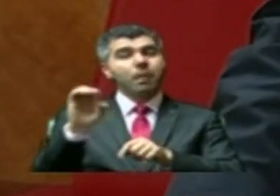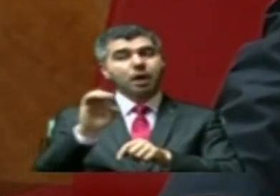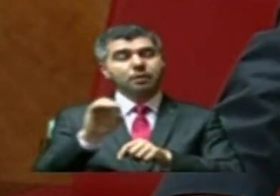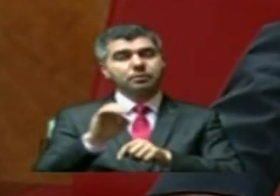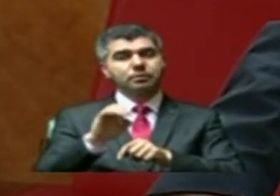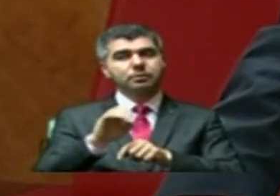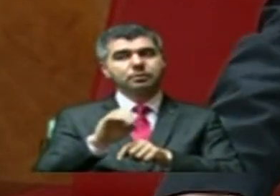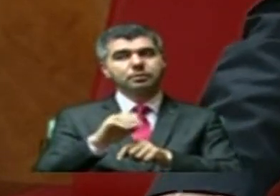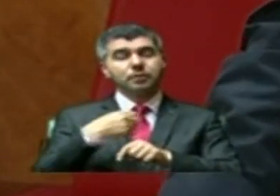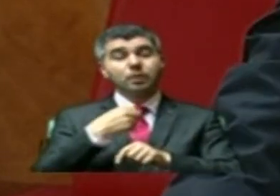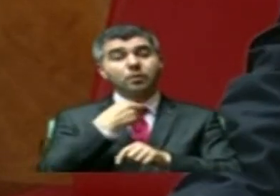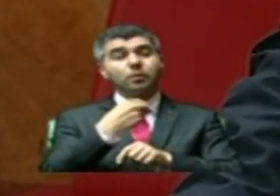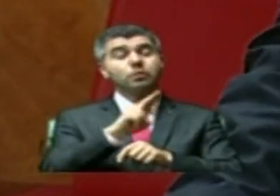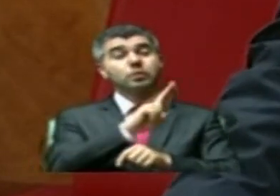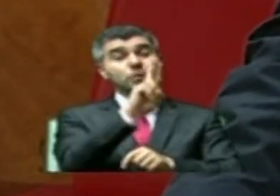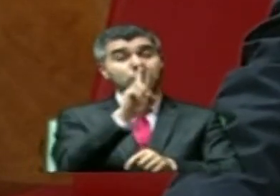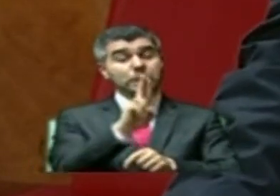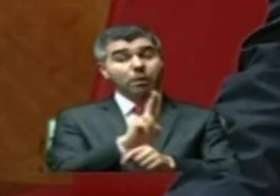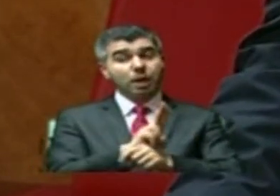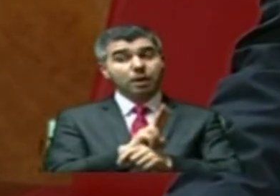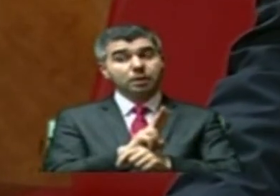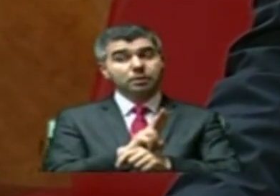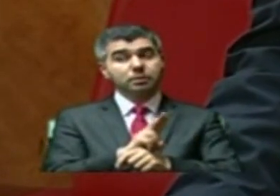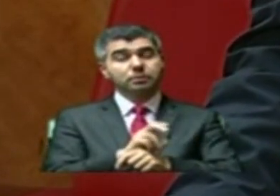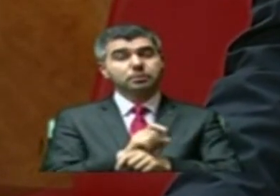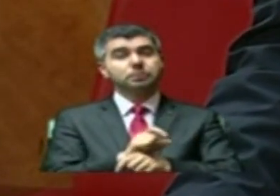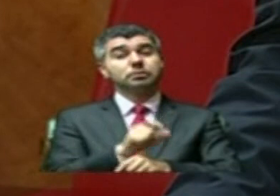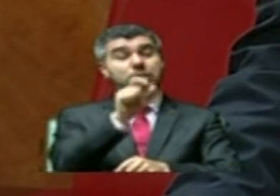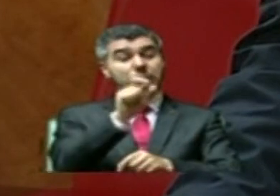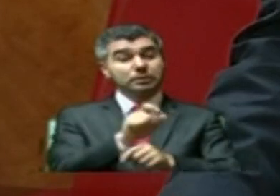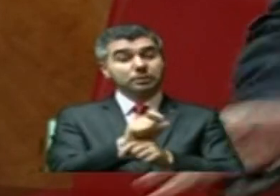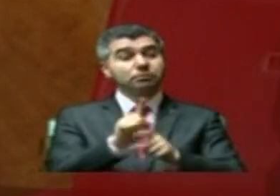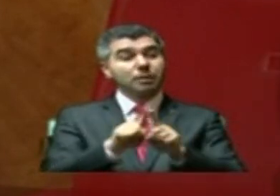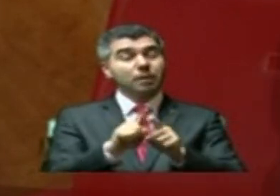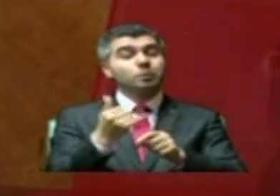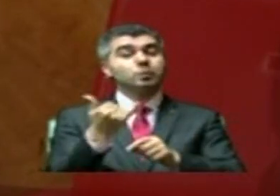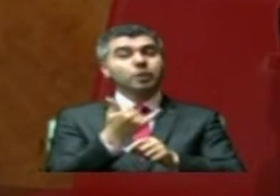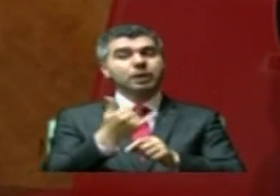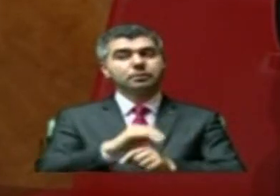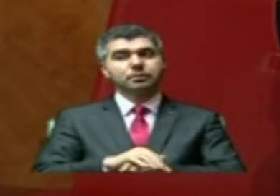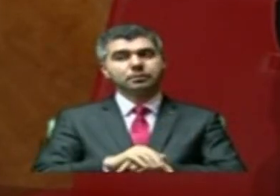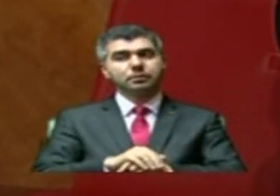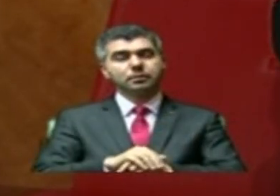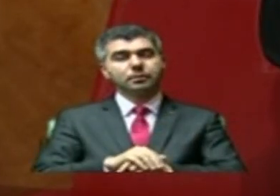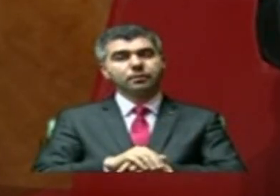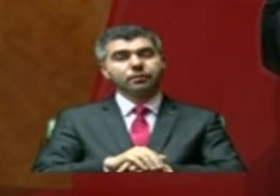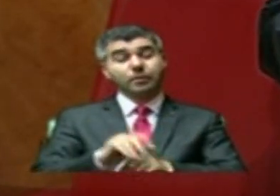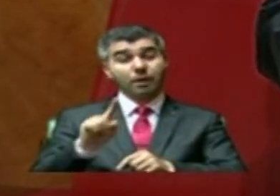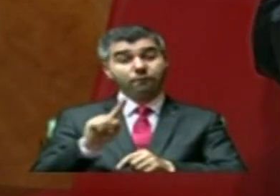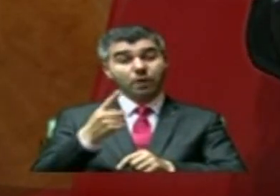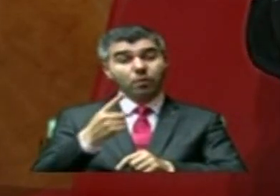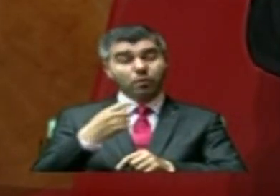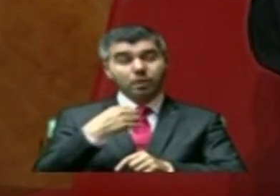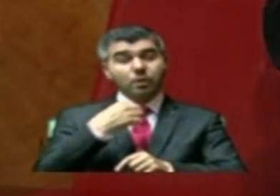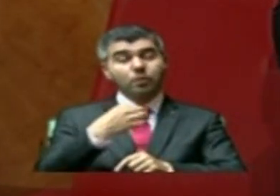السؤال الذي طرحه الفريق المحترم سؤال جد هام. أولا ننطلق من الوضعية